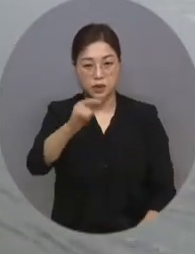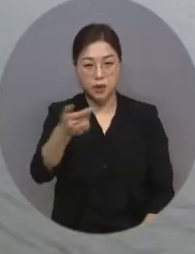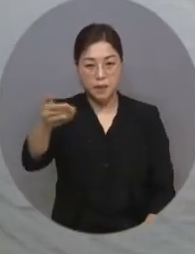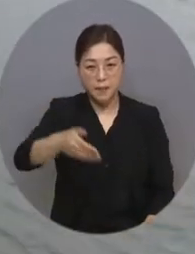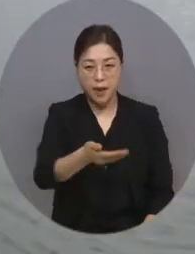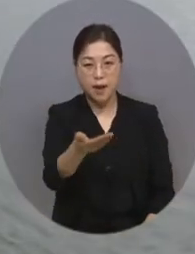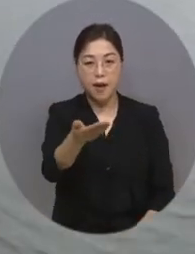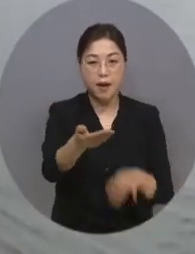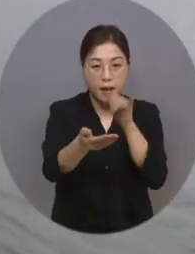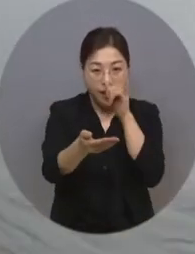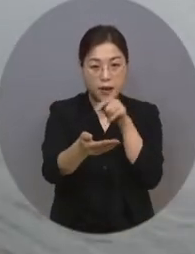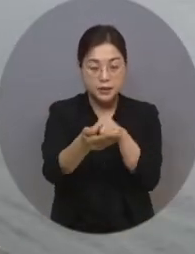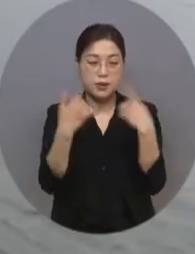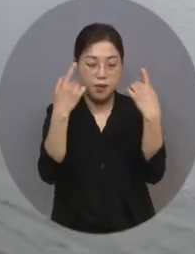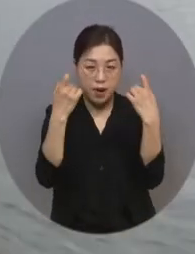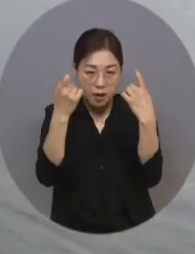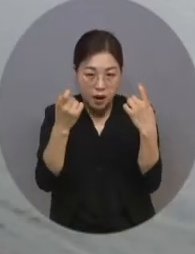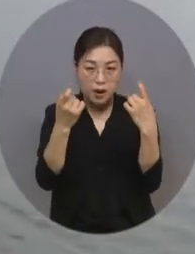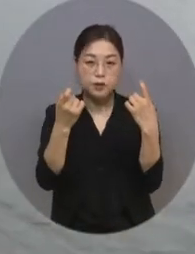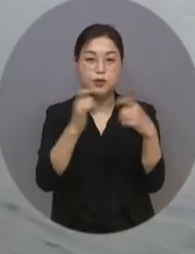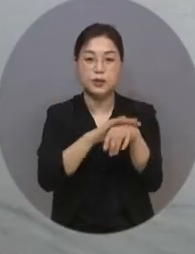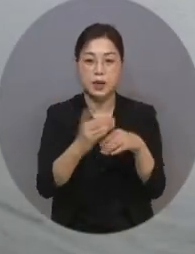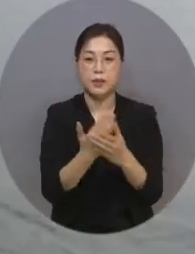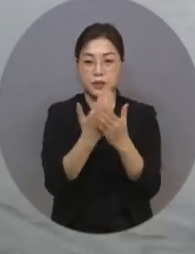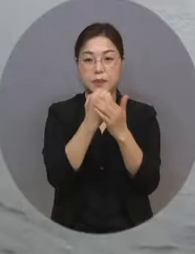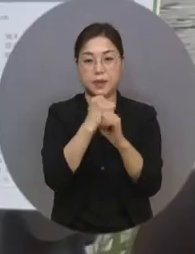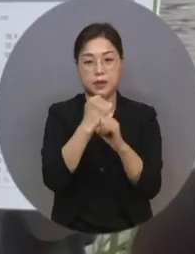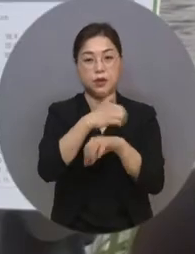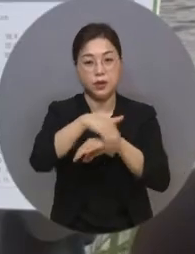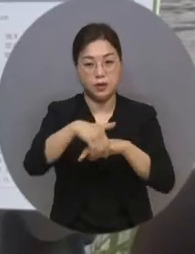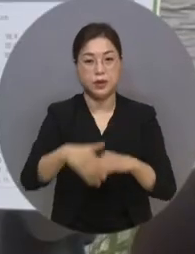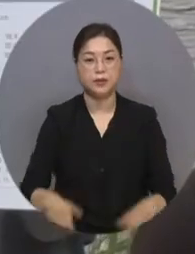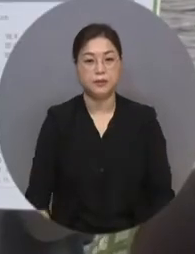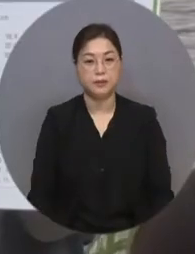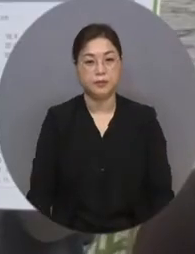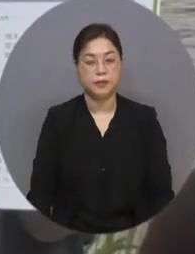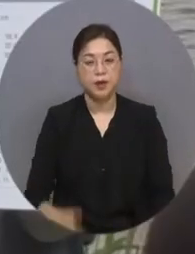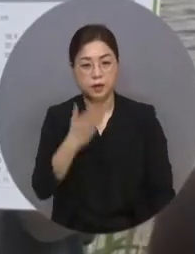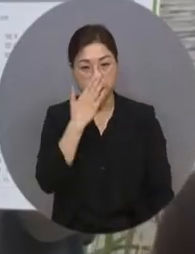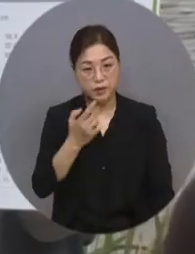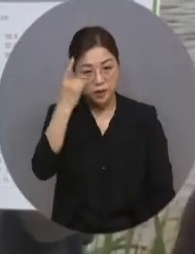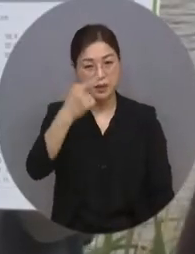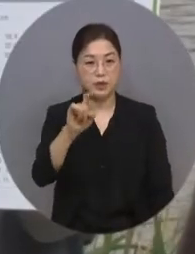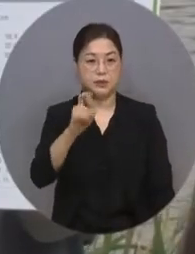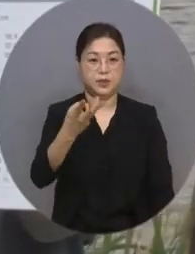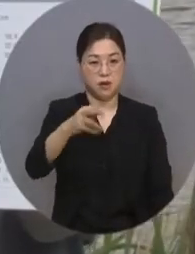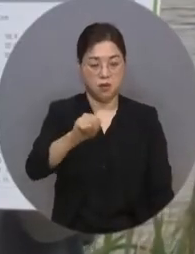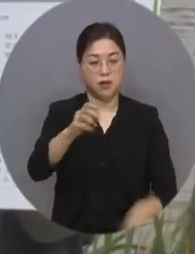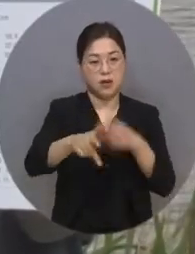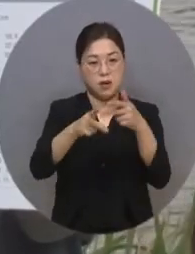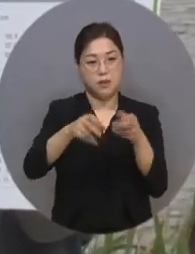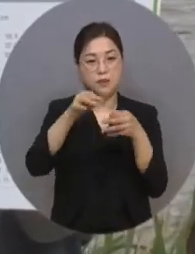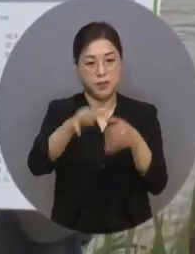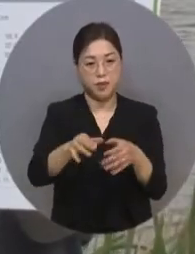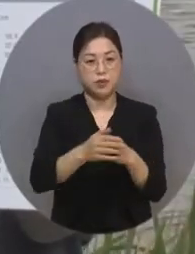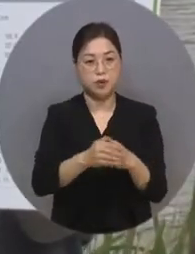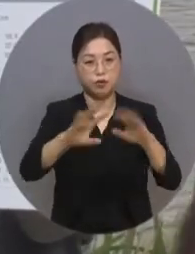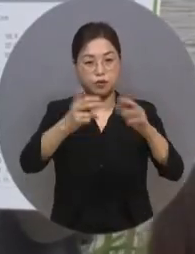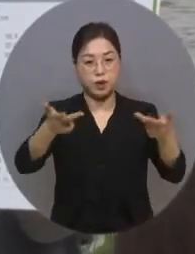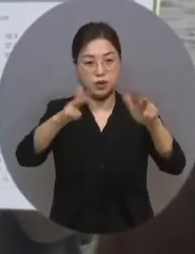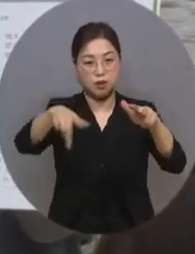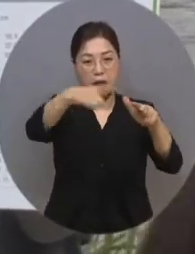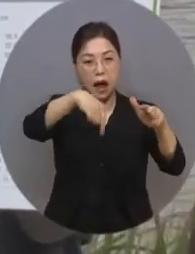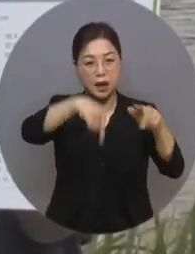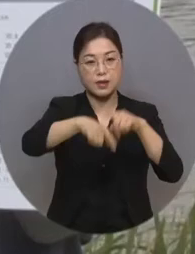열려 핵심 관광 콘텐츠로 부상을 전망입니다 순천시는 11억원의 사업비를 들여 국가정원 내